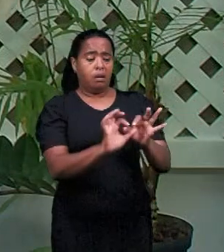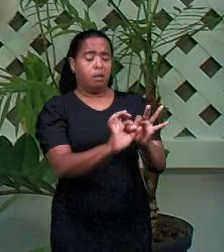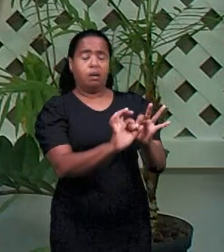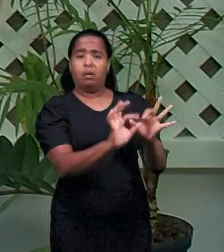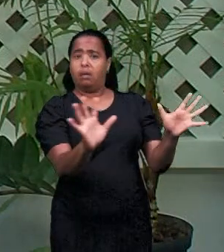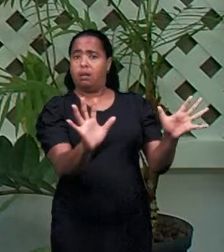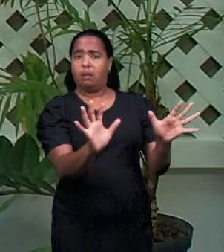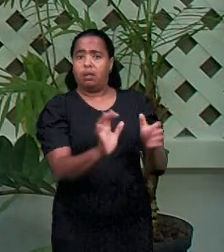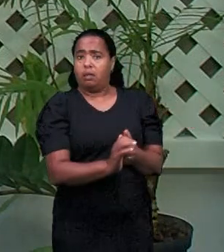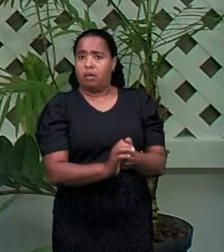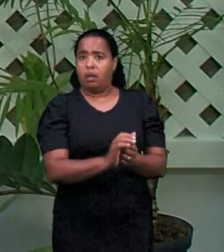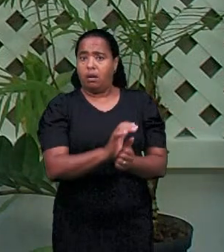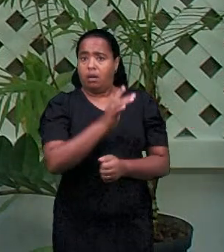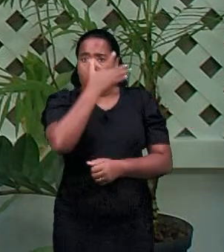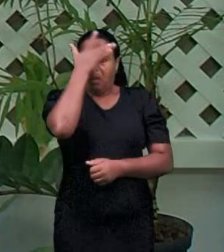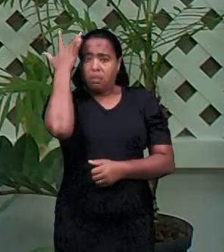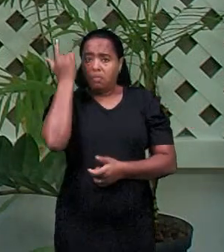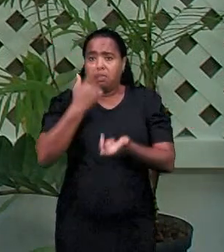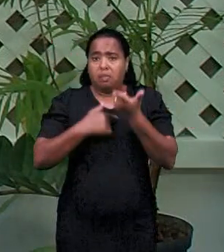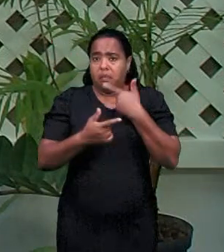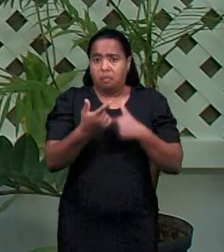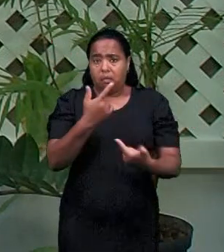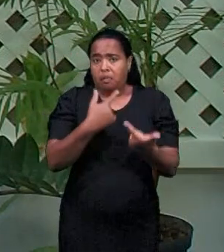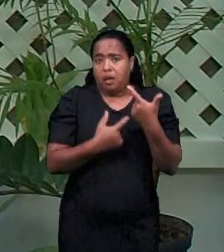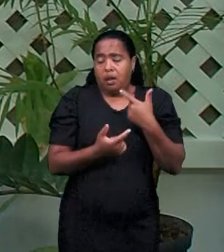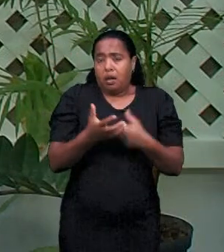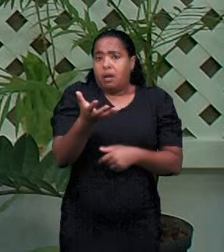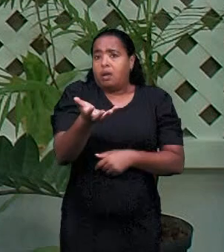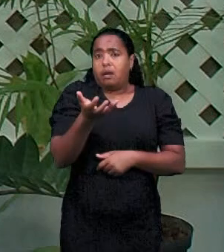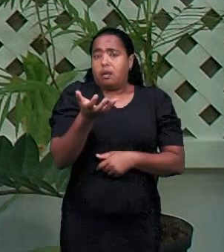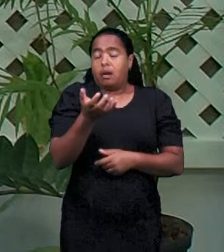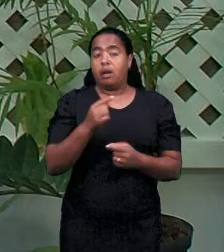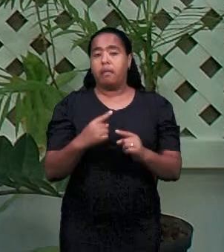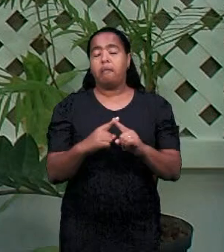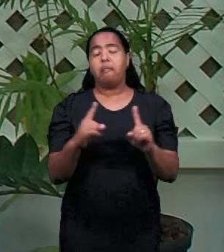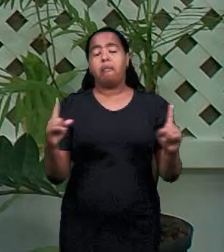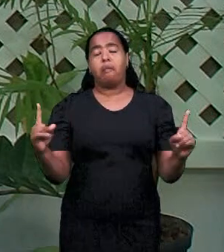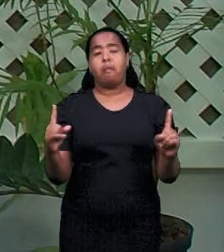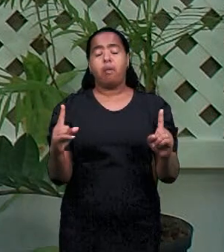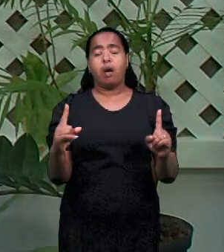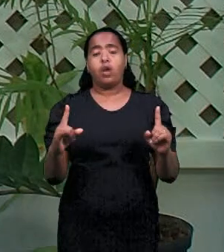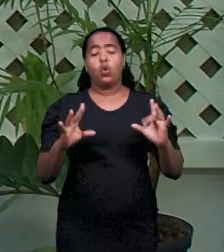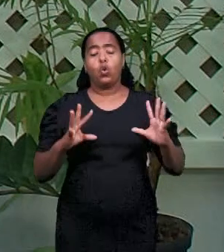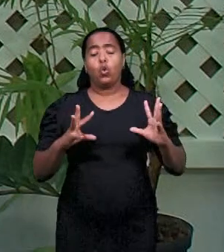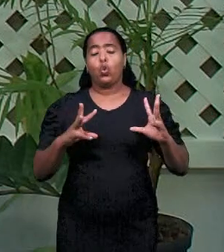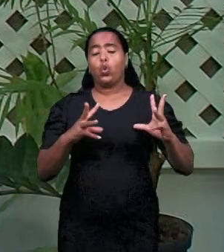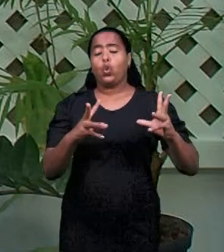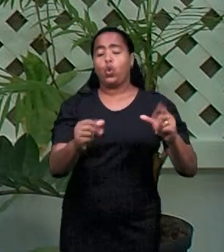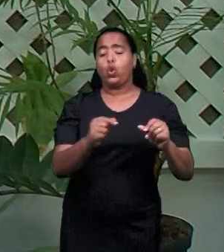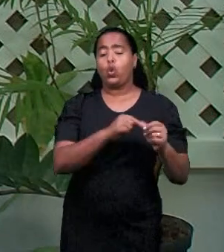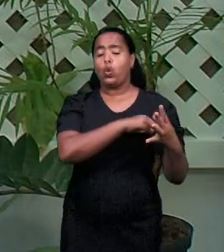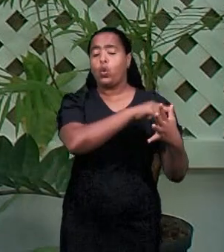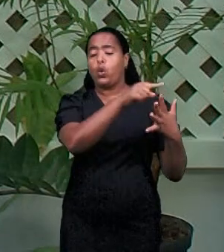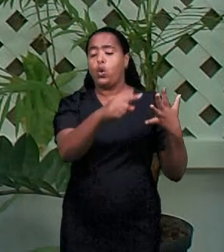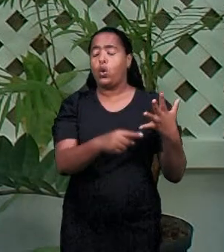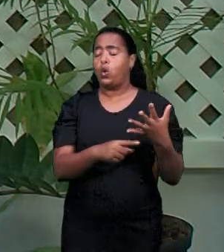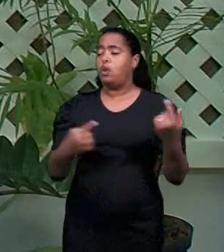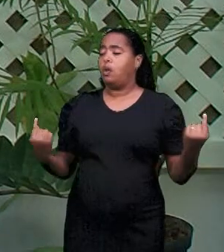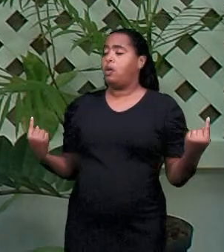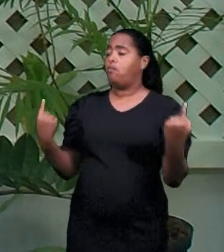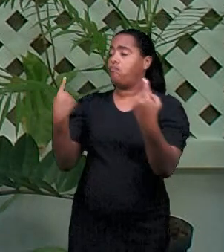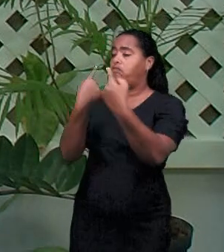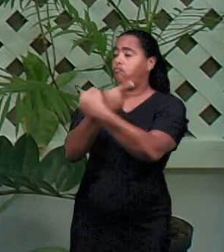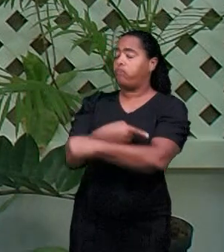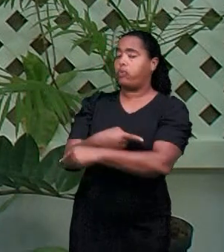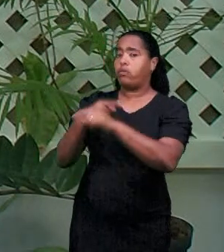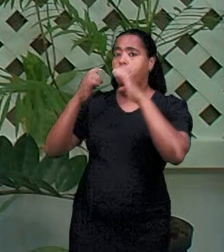de ceux qui veulent faire ce qu'ils veulent. Et dans ce cas, tous se sont levés contre le projet de Dieu. Donc,